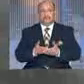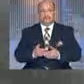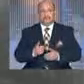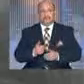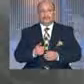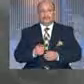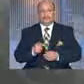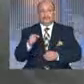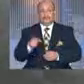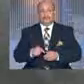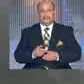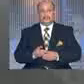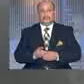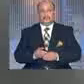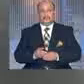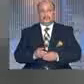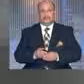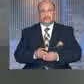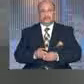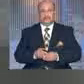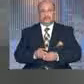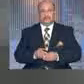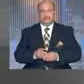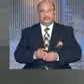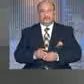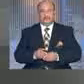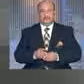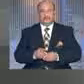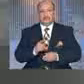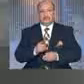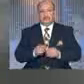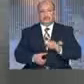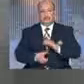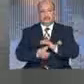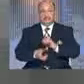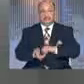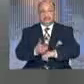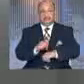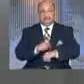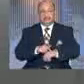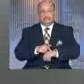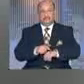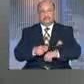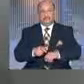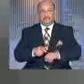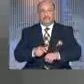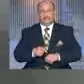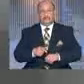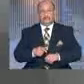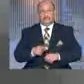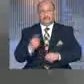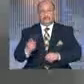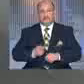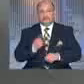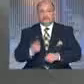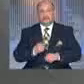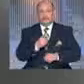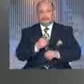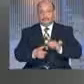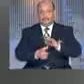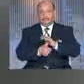المدني وتبنتها البلديه، وقمنا بالتنسيق، عملنا اجتماعات مع المجتمع المدني وقمنا بالتنسيق، وبعدين تم اجتماع